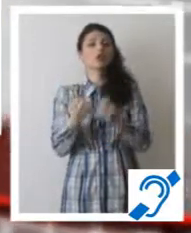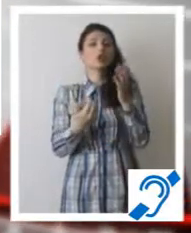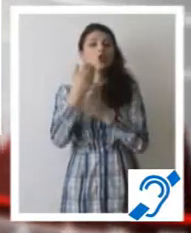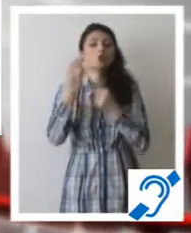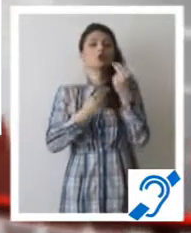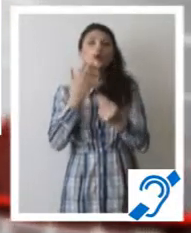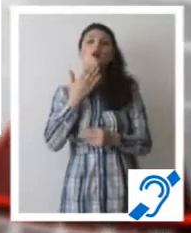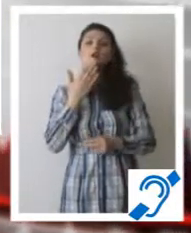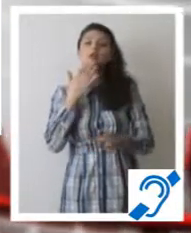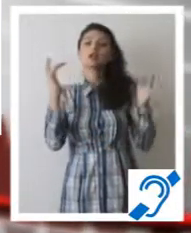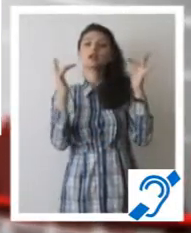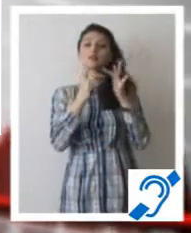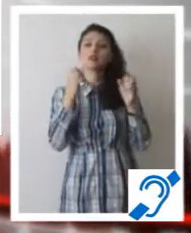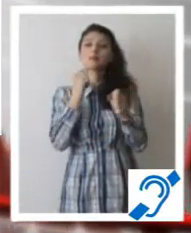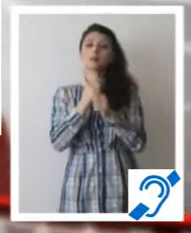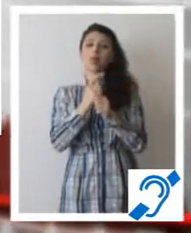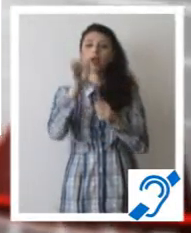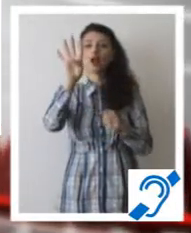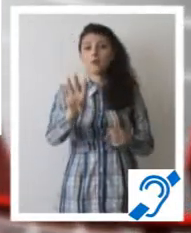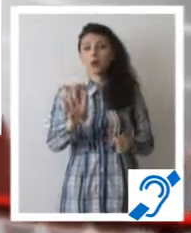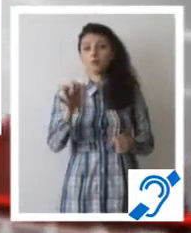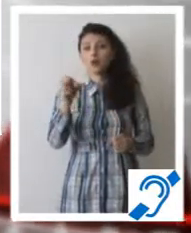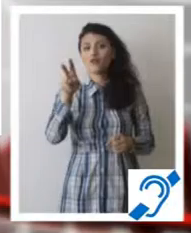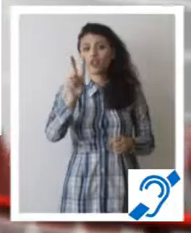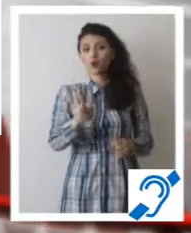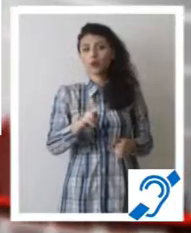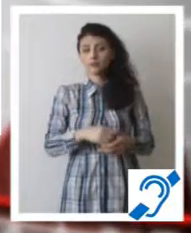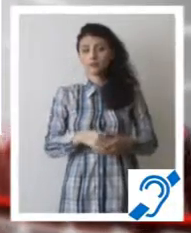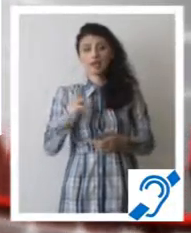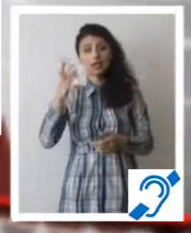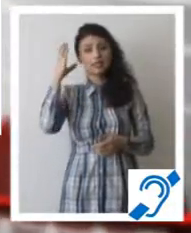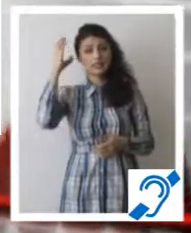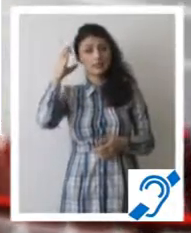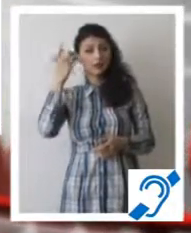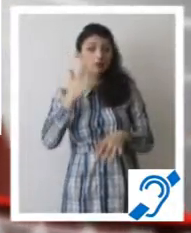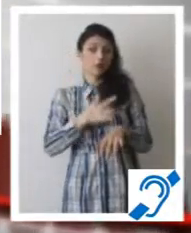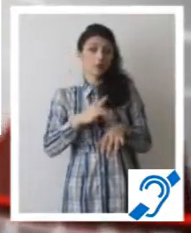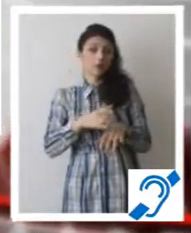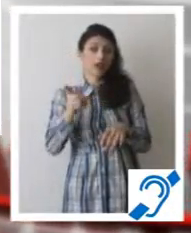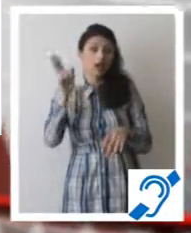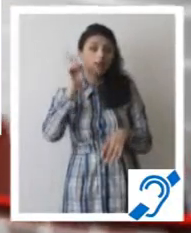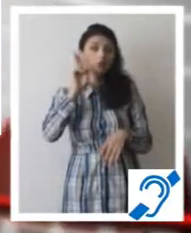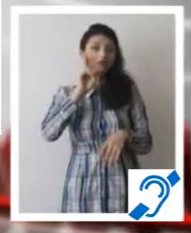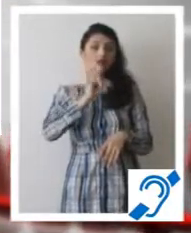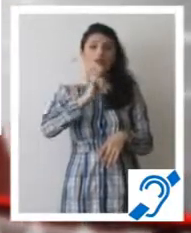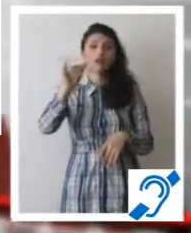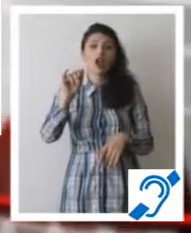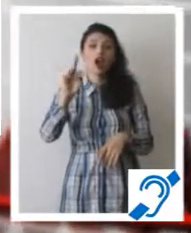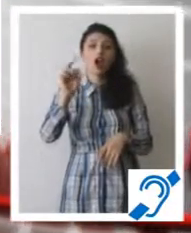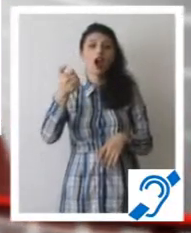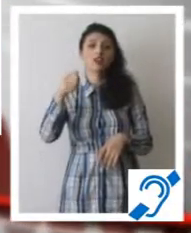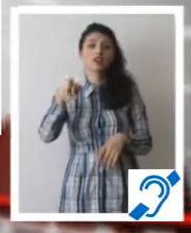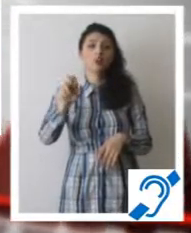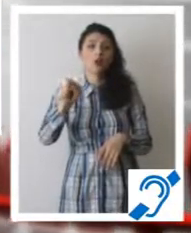joc amical în compania formației de Liga a 4-a CS Mioveni 2. Iar sâmbătă, cel mai probabil, la Târgoviște va întâlni FC